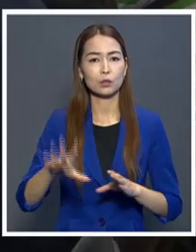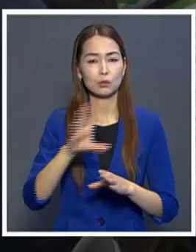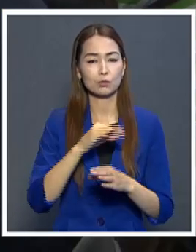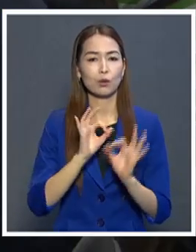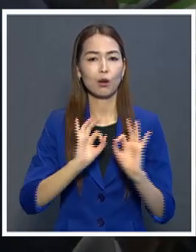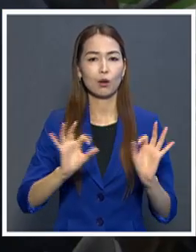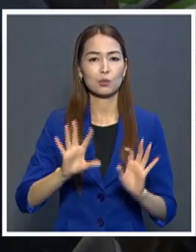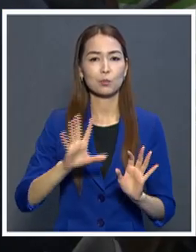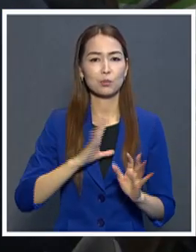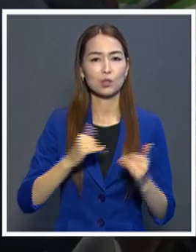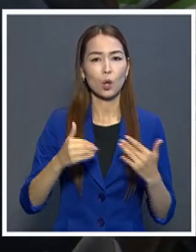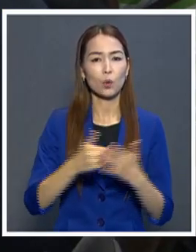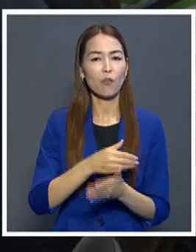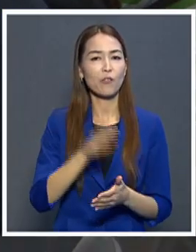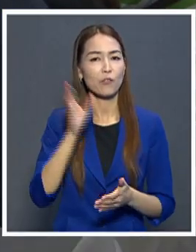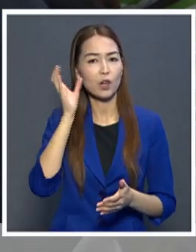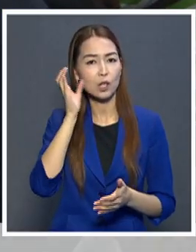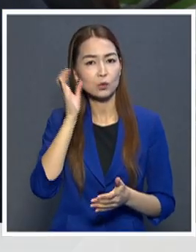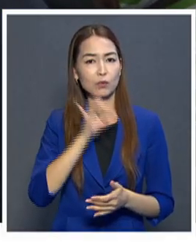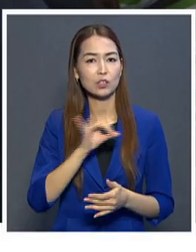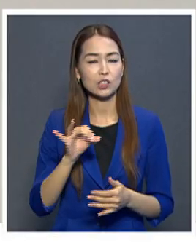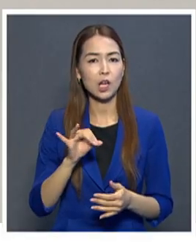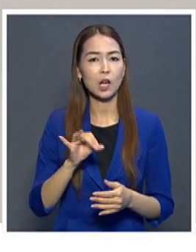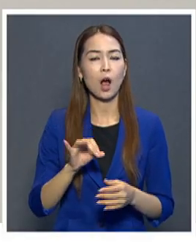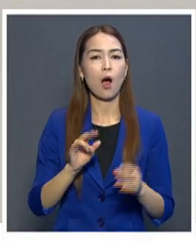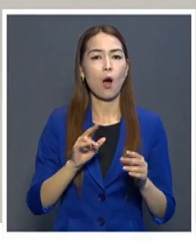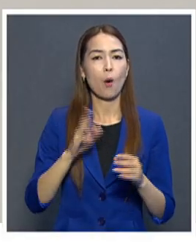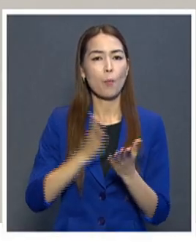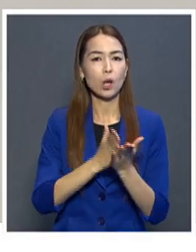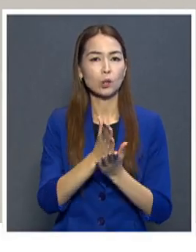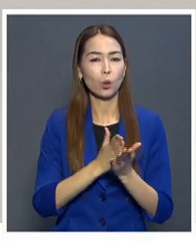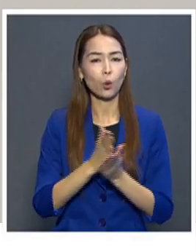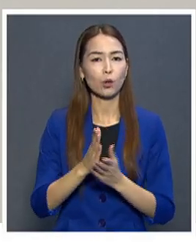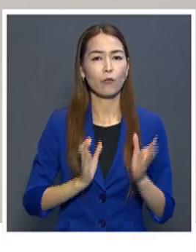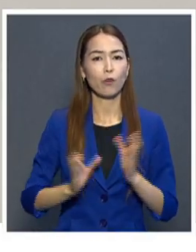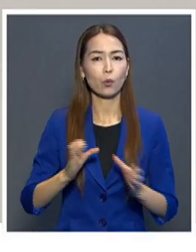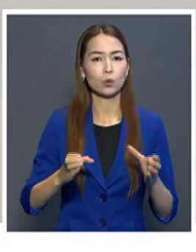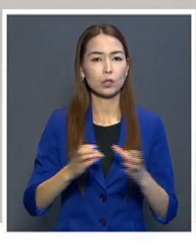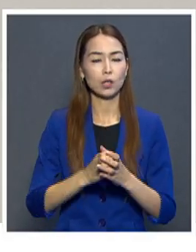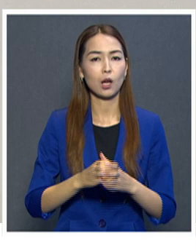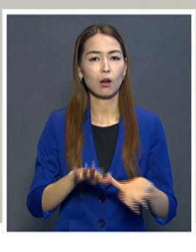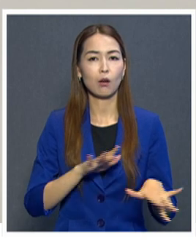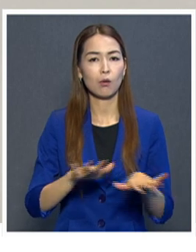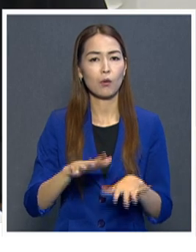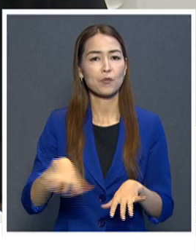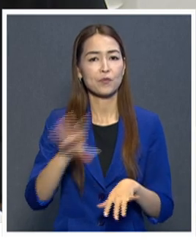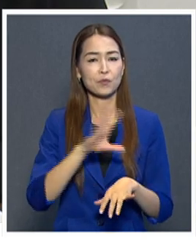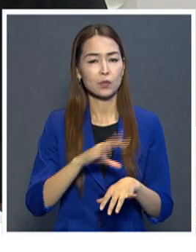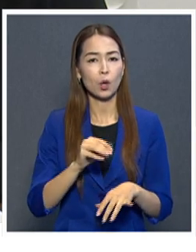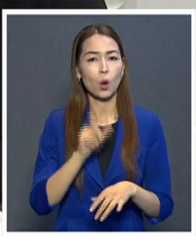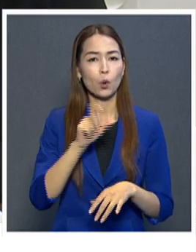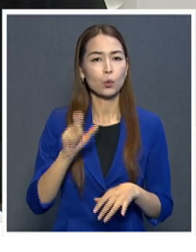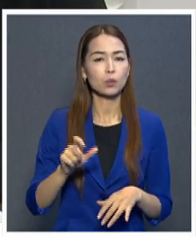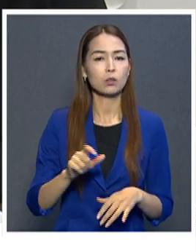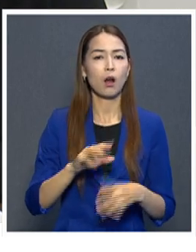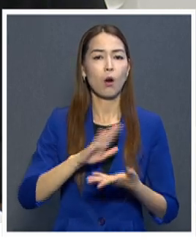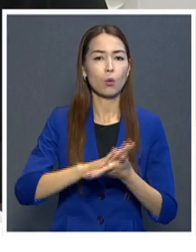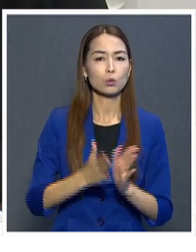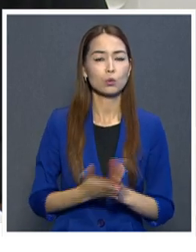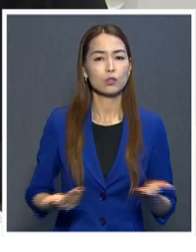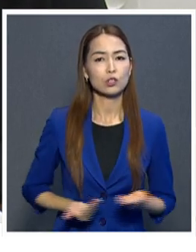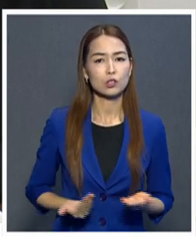айтты. Шараны философия және политология факультетінің ұжымы ұйымдастырды. Саясаттанушылардың сөзінше, халықтың тұрмыстық жағдайы